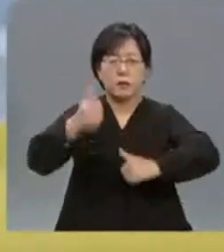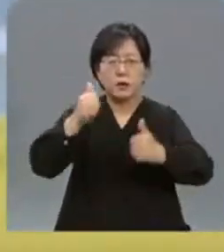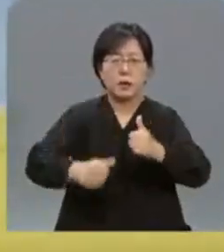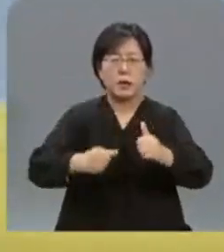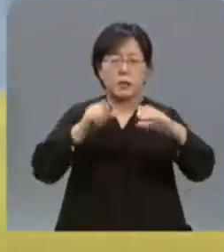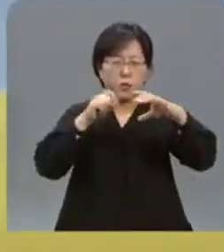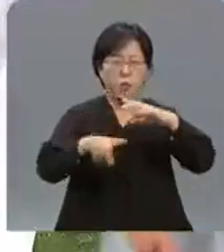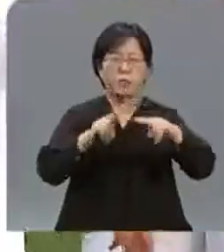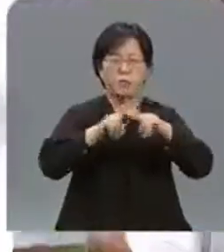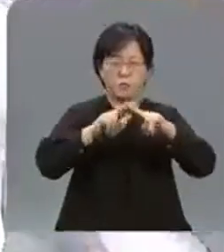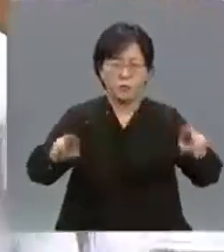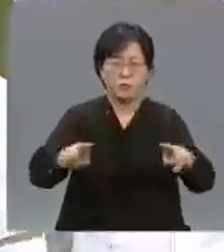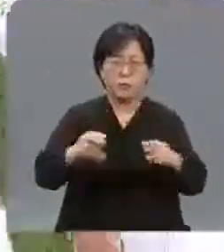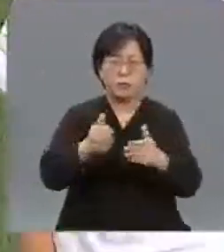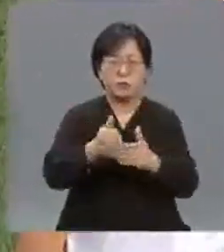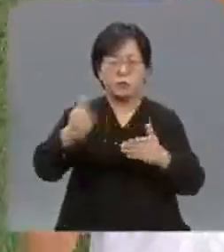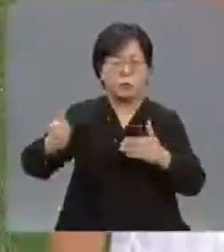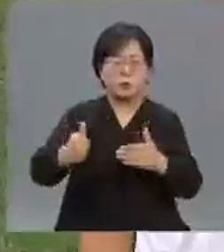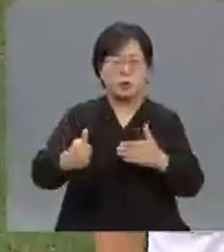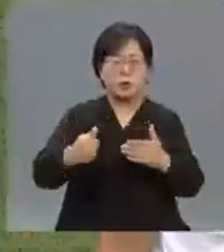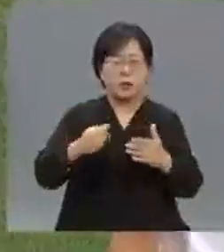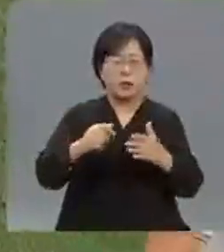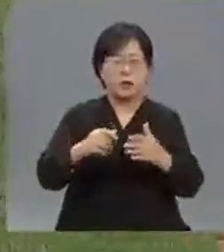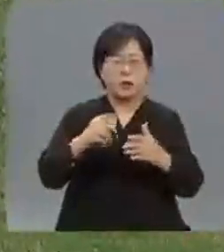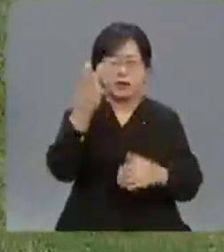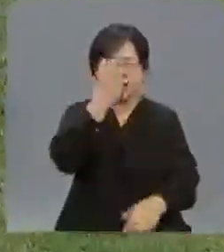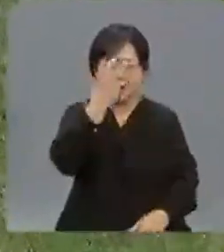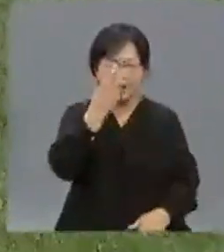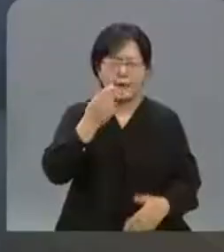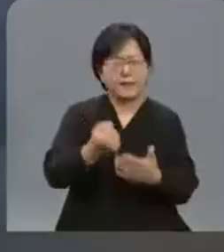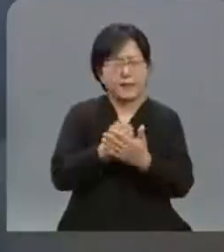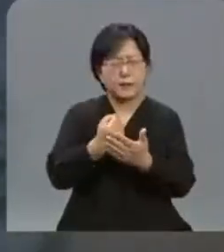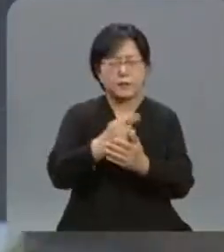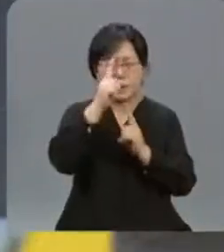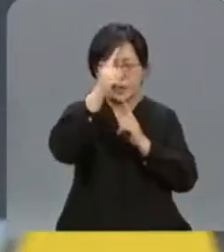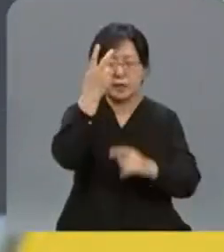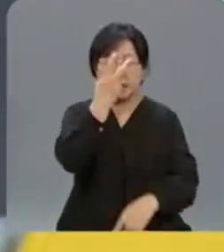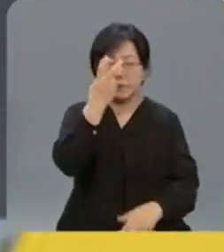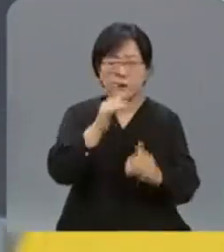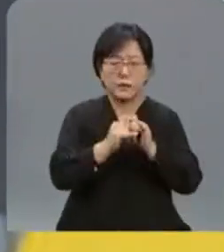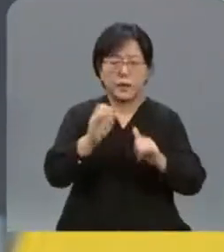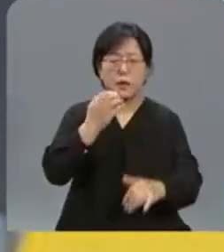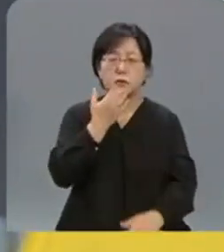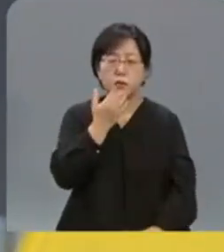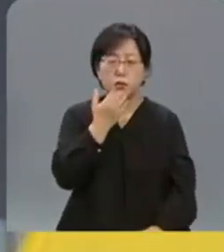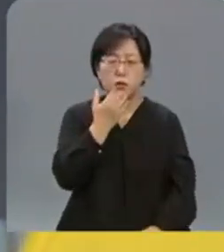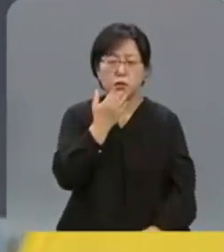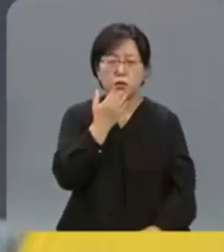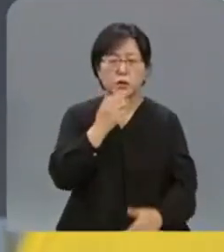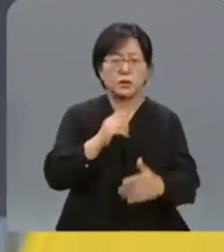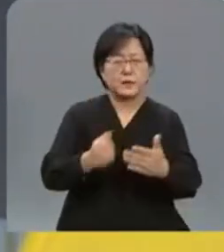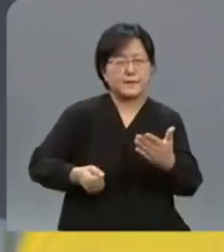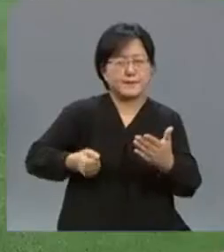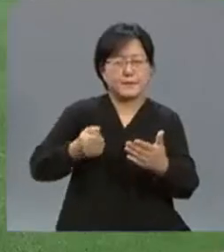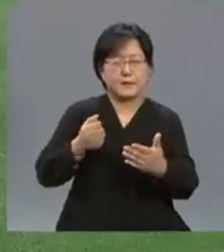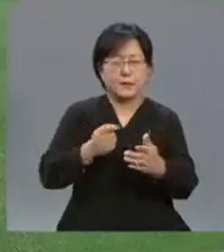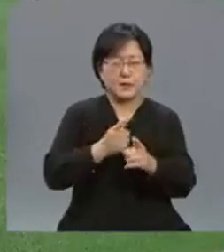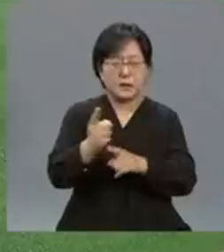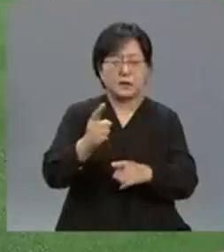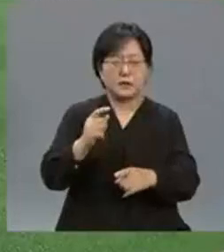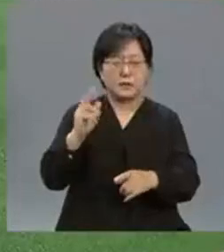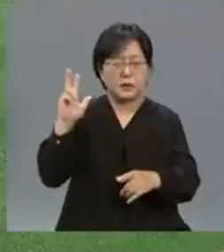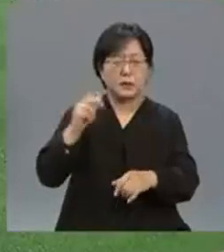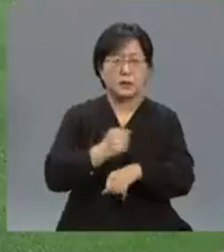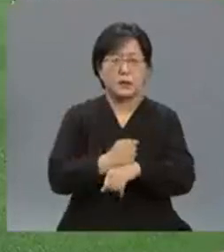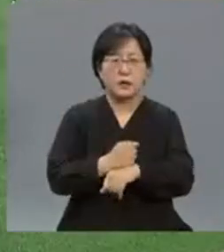골 취소와 퇴장 등 판정에서 아쉬움을 느꼈던 이정유 감독은 FC 서울을 상대로 서륙을 다짐했습니다.